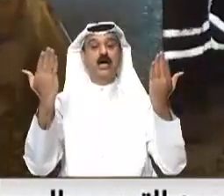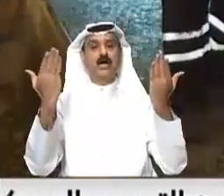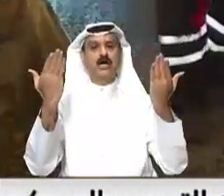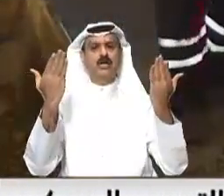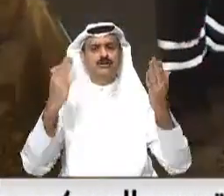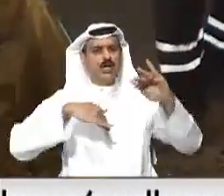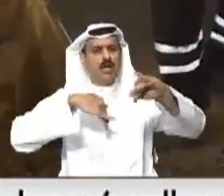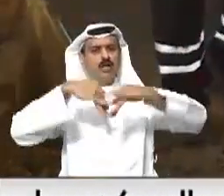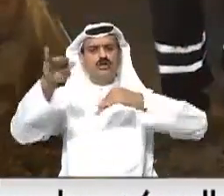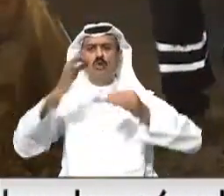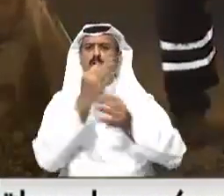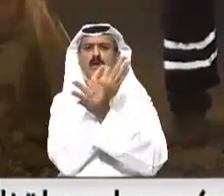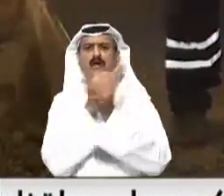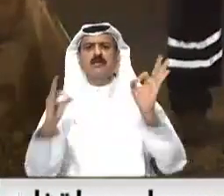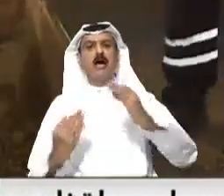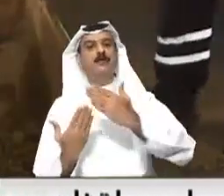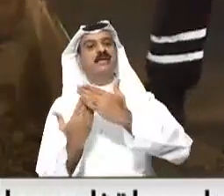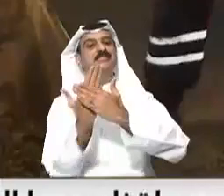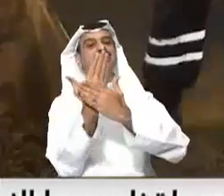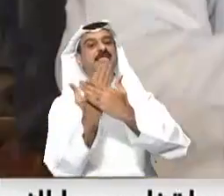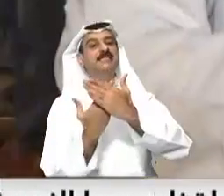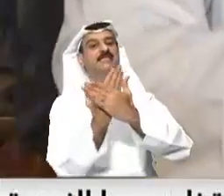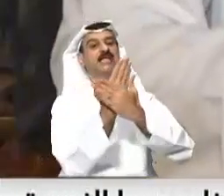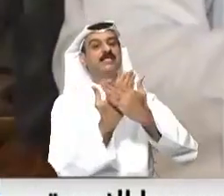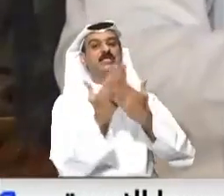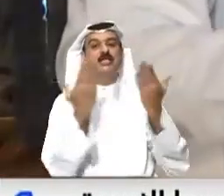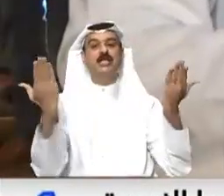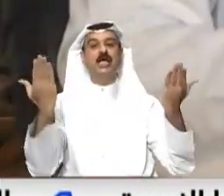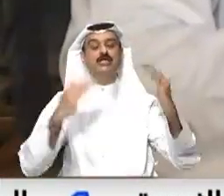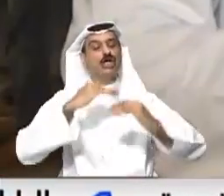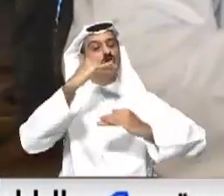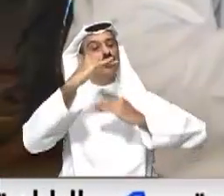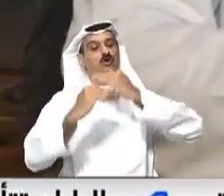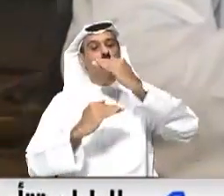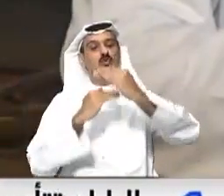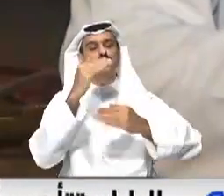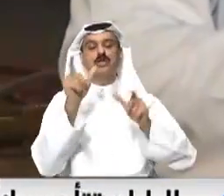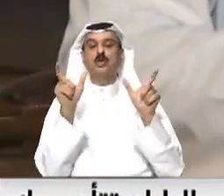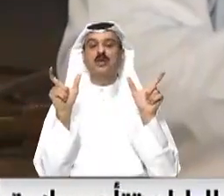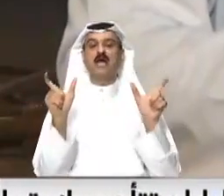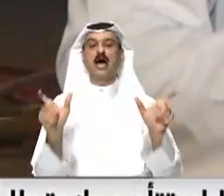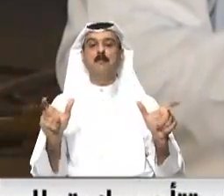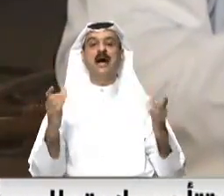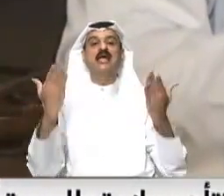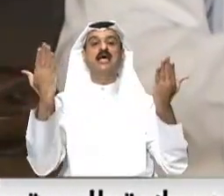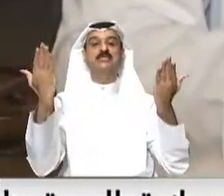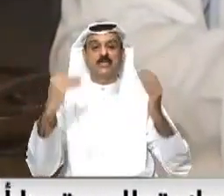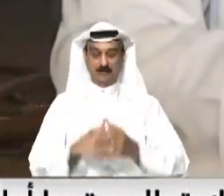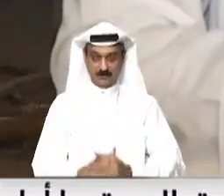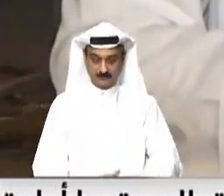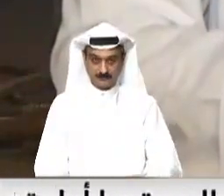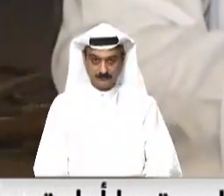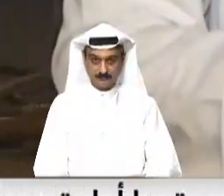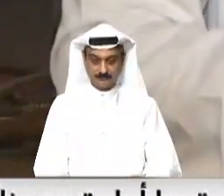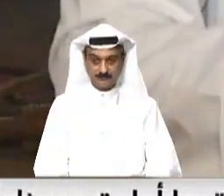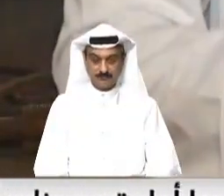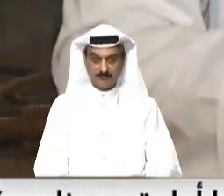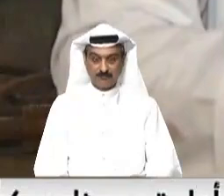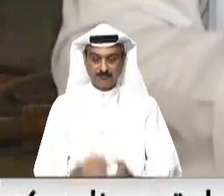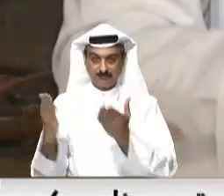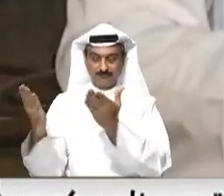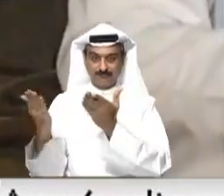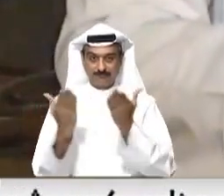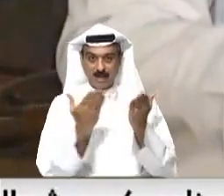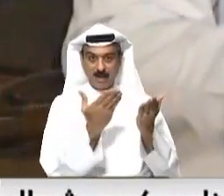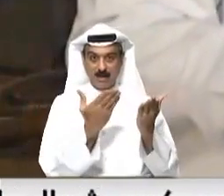القريب سيشهد يعني ان شاء الله طرق متطوره وامنه لمرتادي الطريق في دوله الكويت. نعم زميلي رضا،